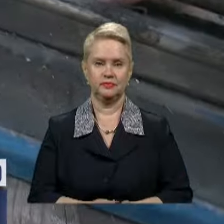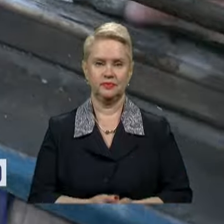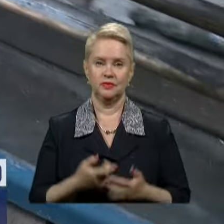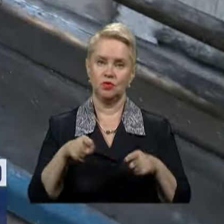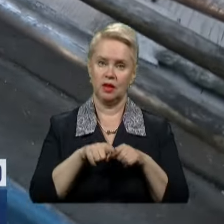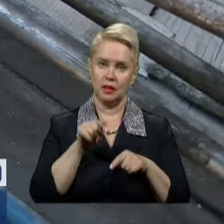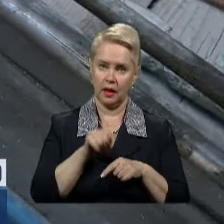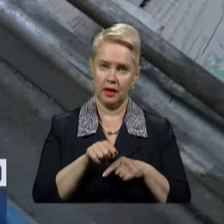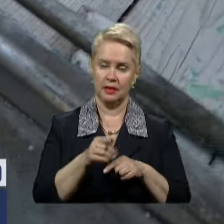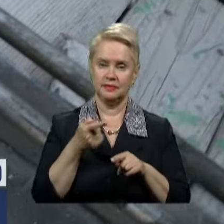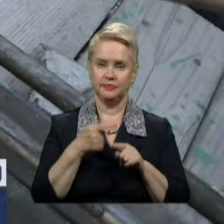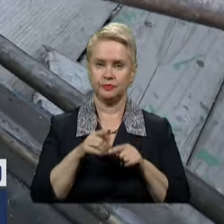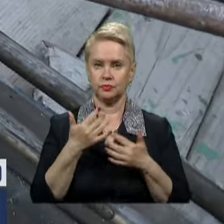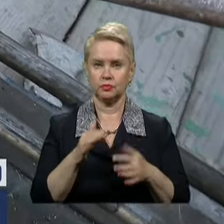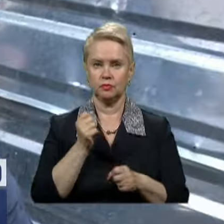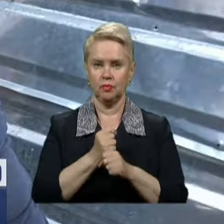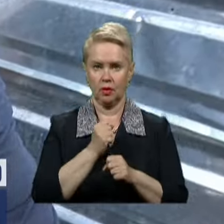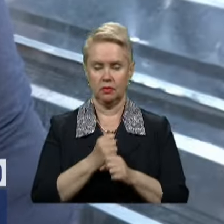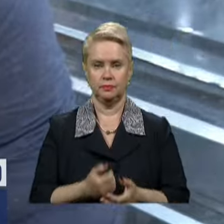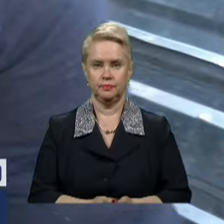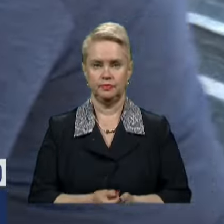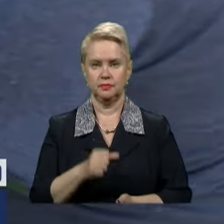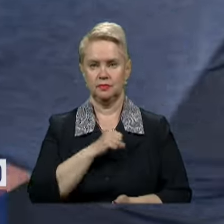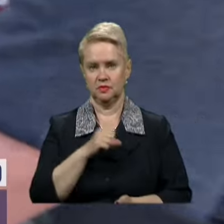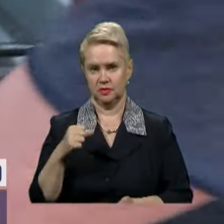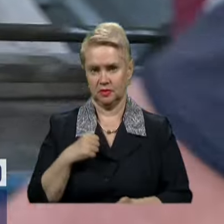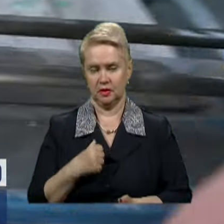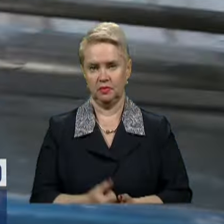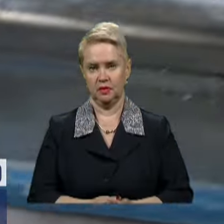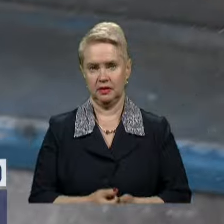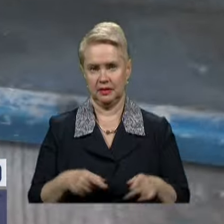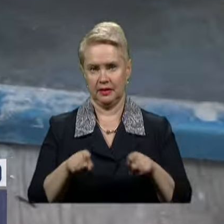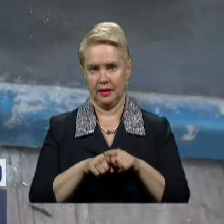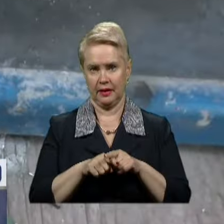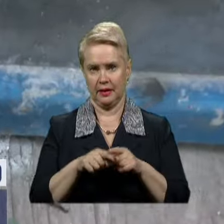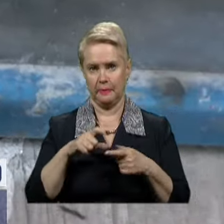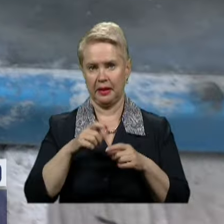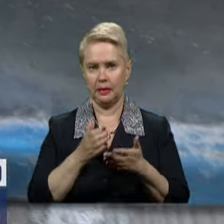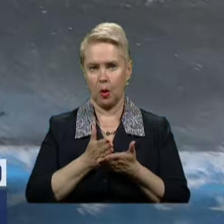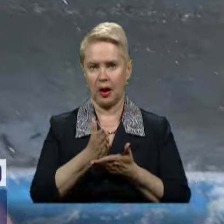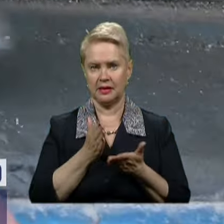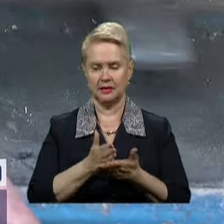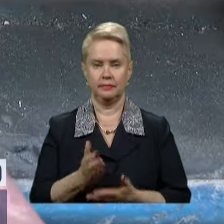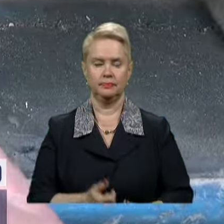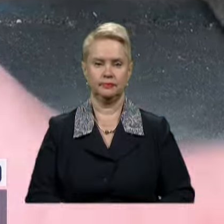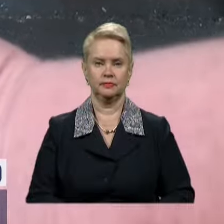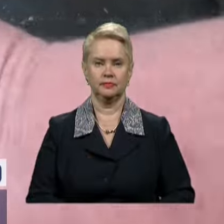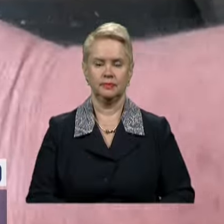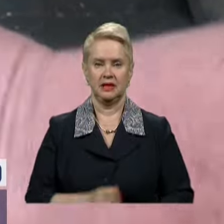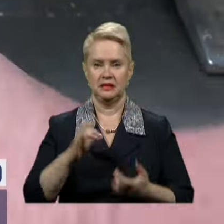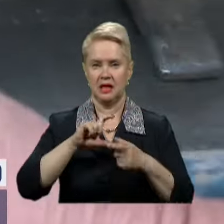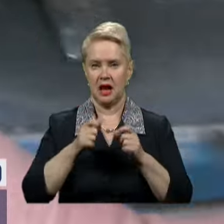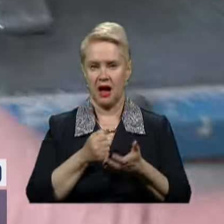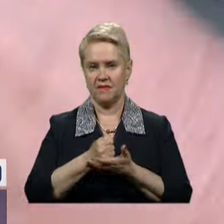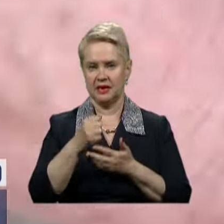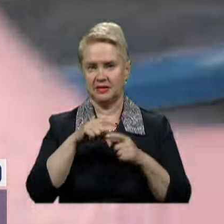отакі елементи, це я вже робила саме таким от плиткорезом. Із кахлів